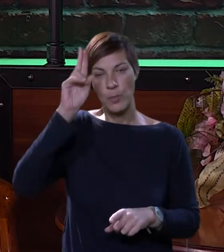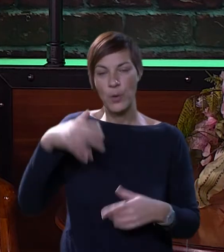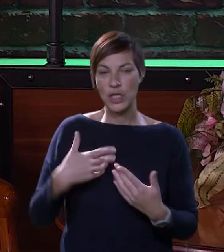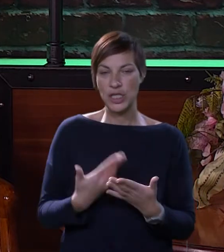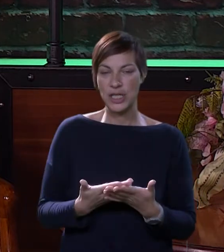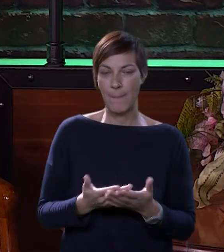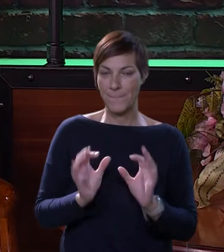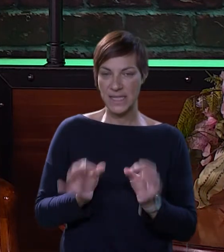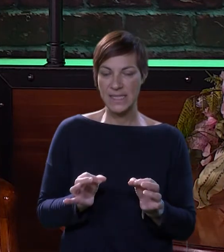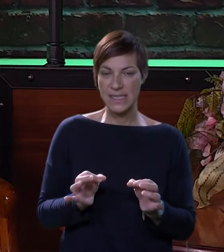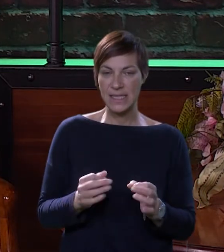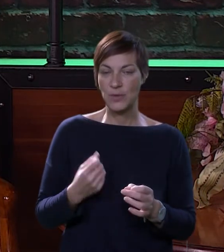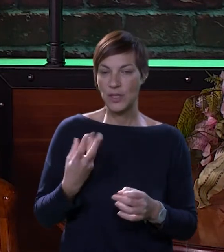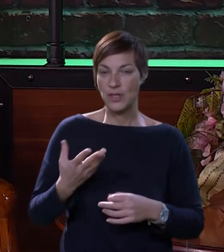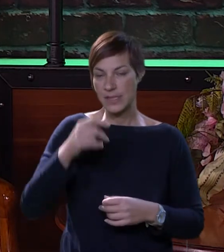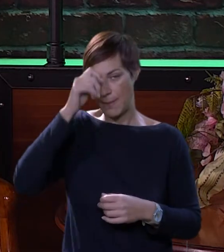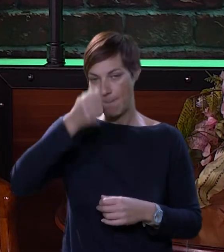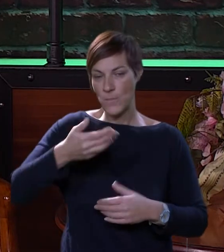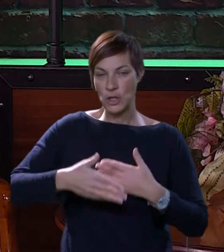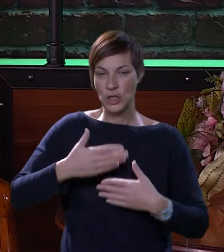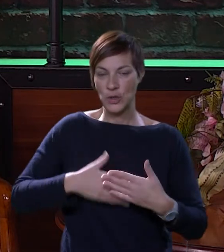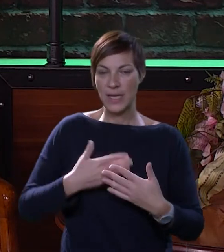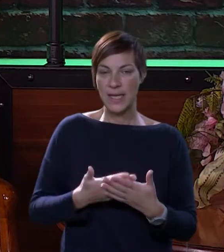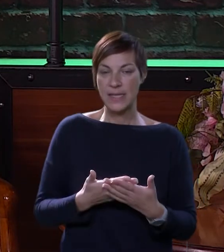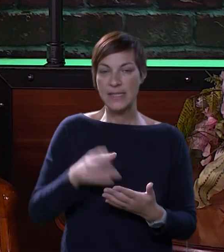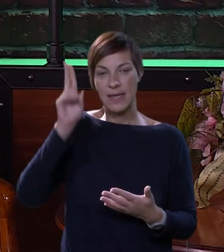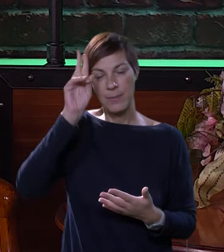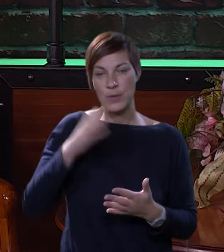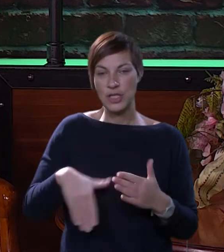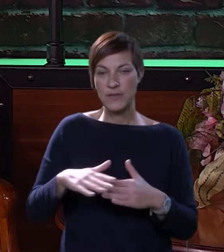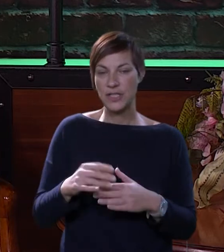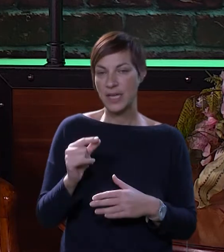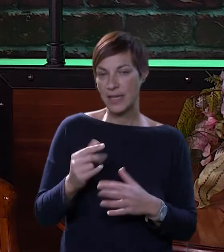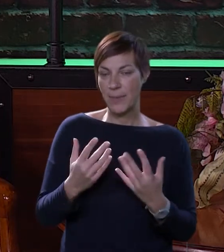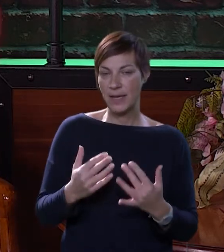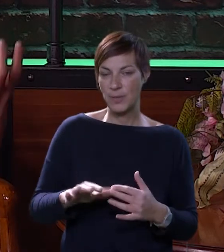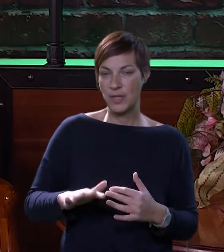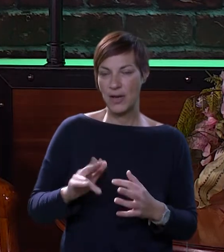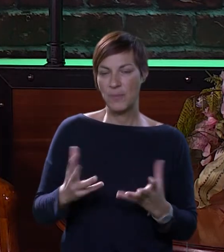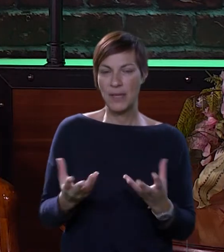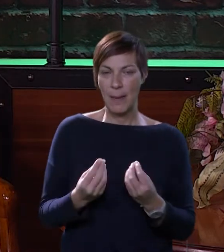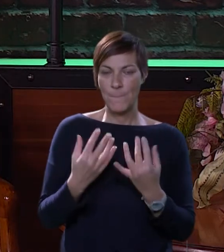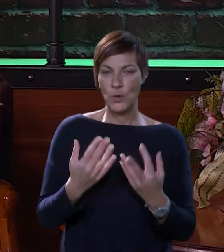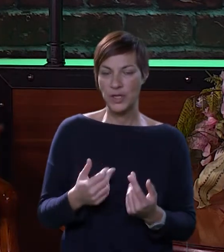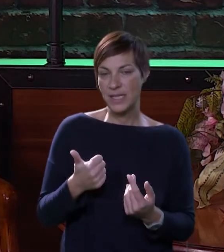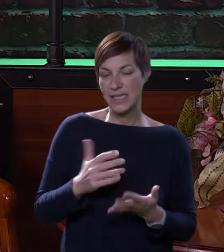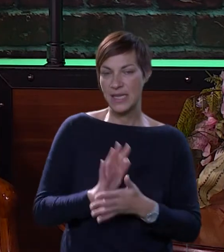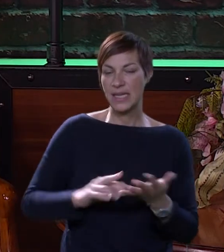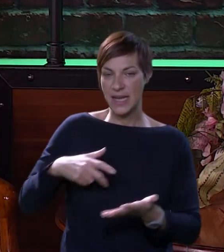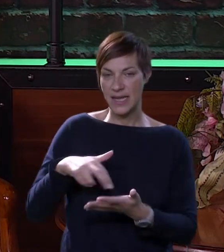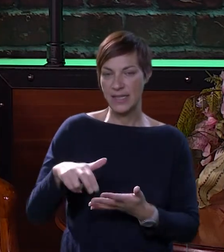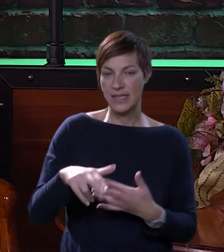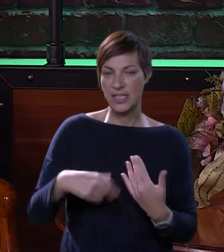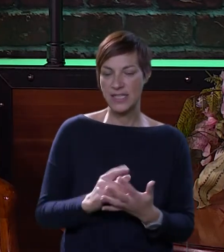biti sigurna, dokle god se poštuje granica. I to se kaže, može više kad je manji broj djece. Ako vi imate puno djece, jedan krene